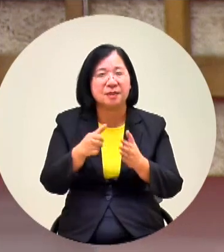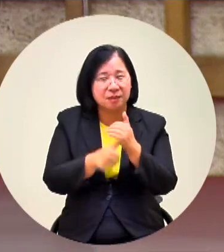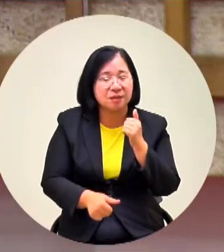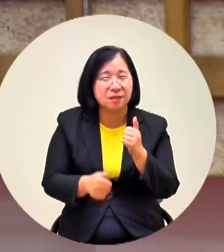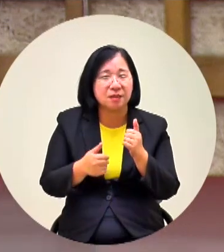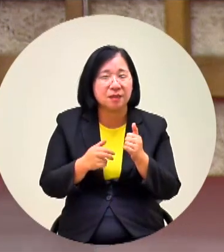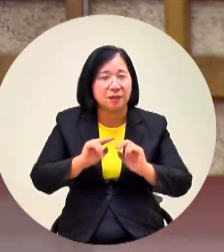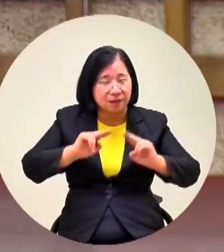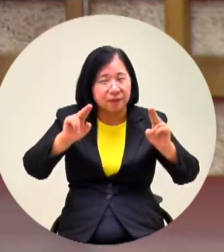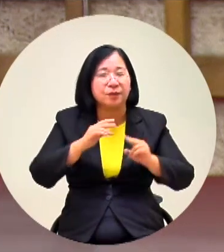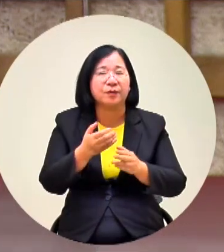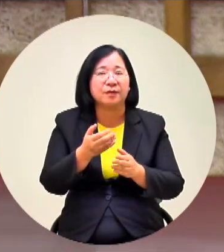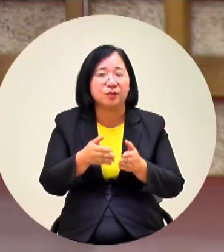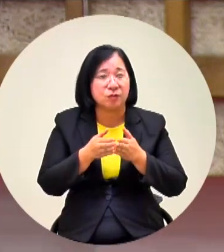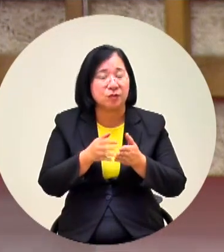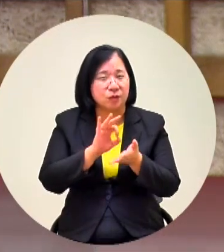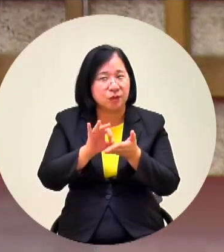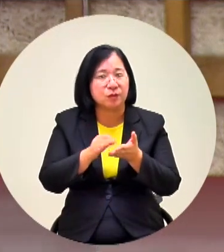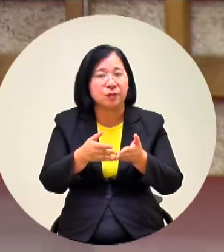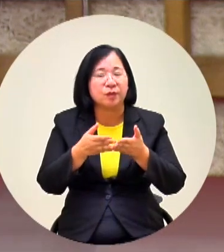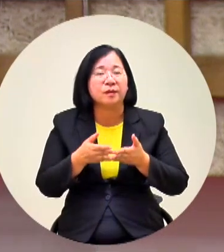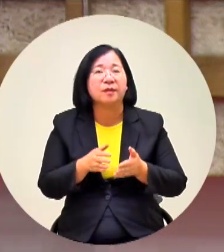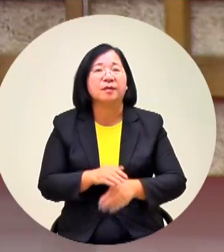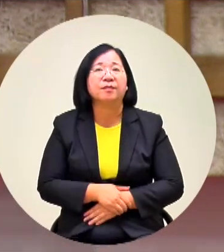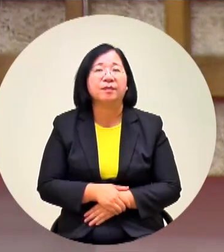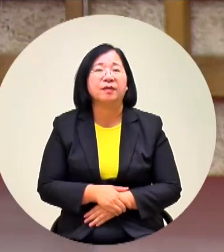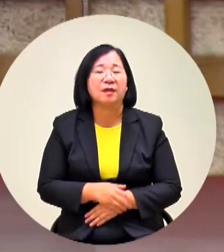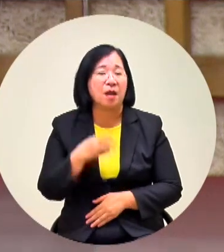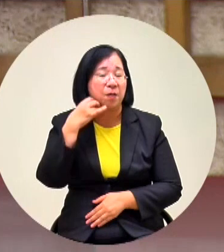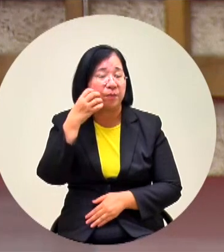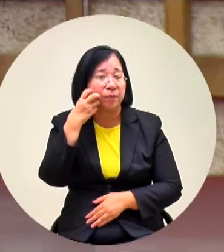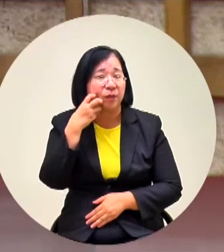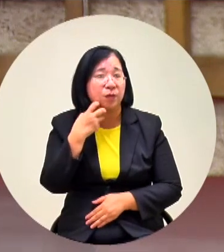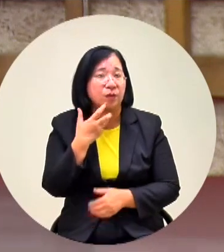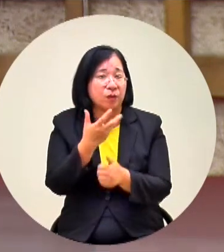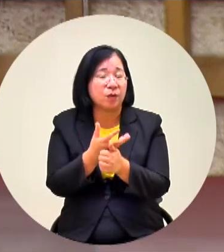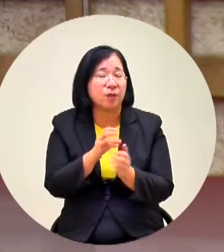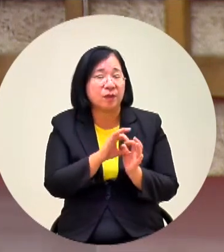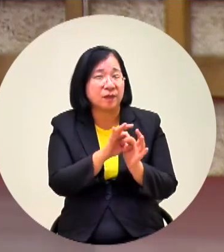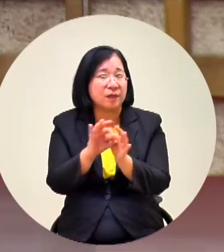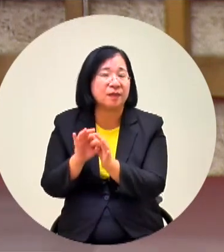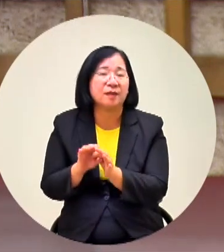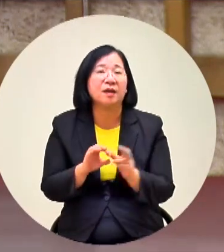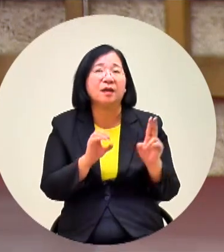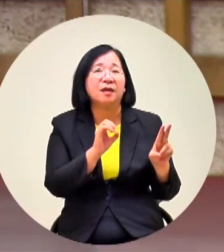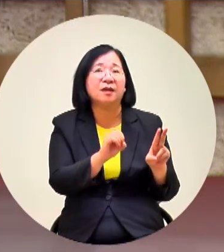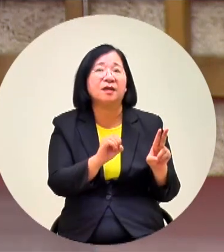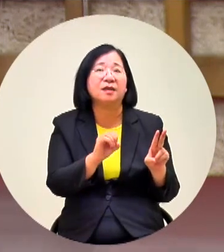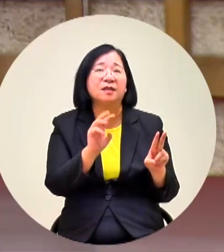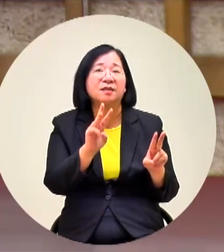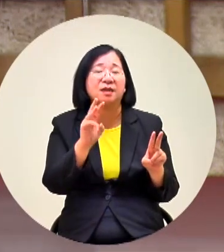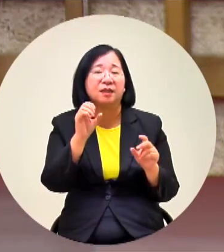包括了我们的苹果供应链。他们承诺要在2030年以前，对供应链产品实